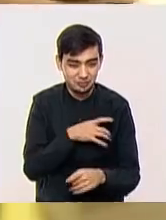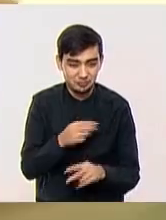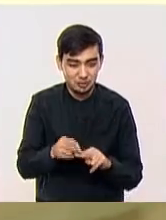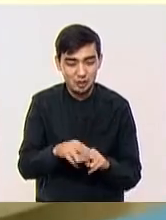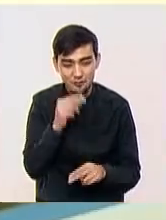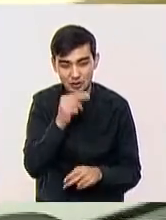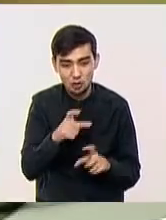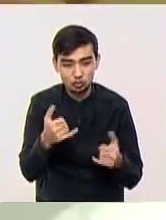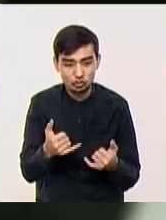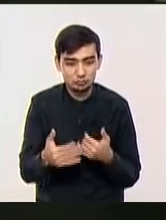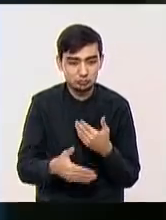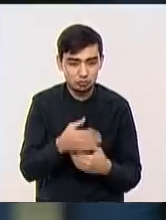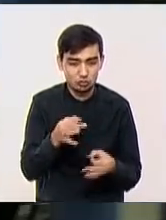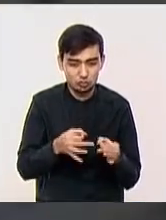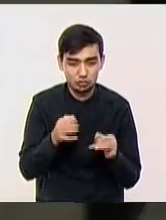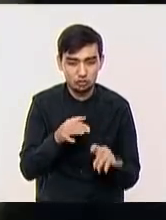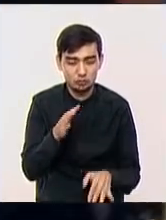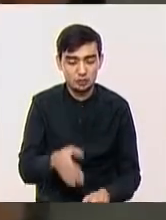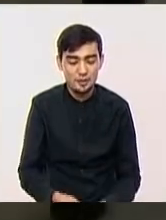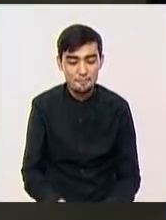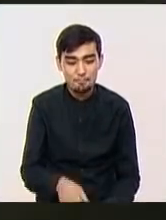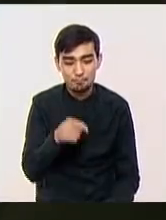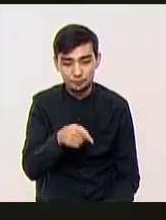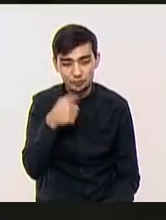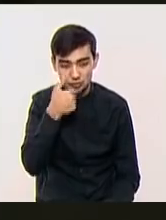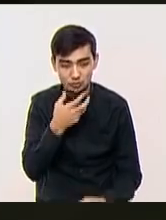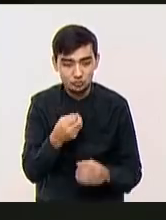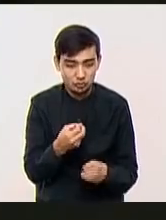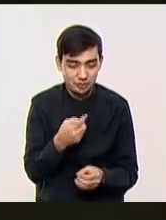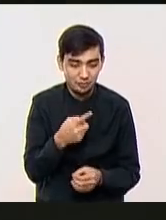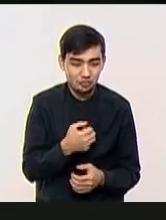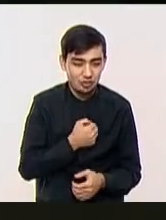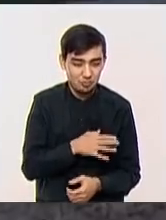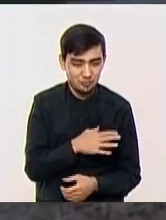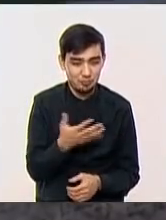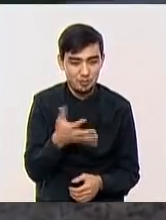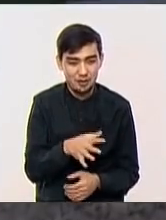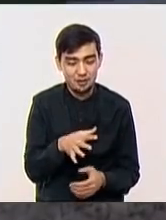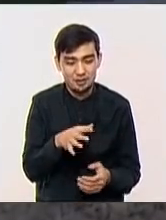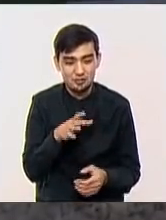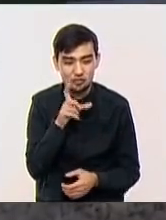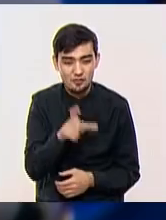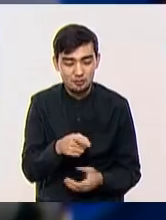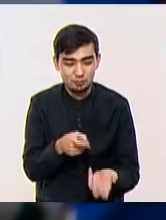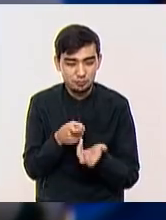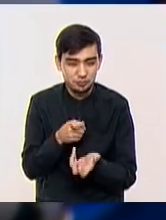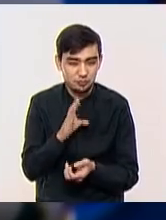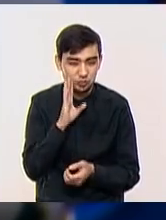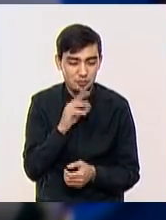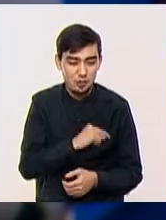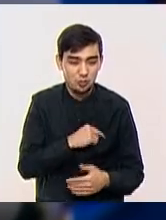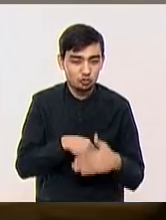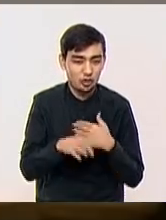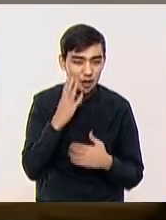Енді кінәлілерді сот анықтайтын болады. Өтіп бара жатқан жылдың тағы бір өкініші Алматыда 5 бірдей азаматтың оққа ұшуы. Таңертең жұмысына